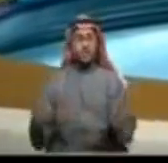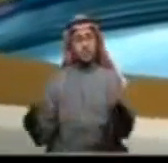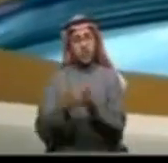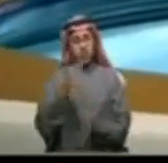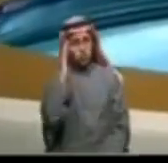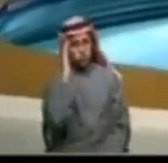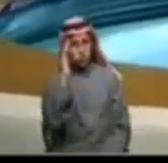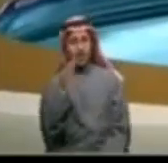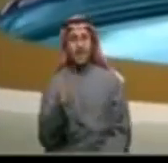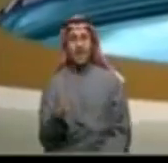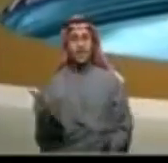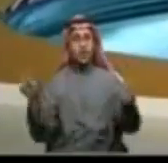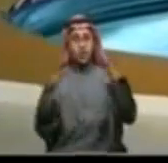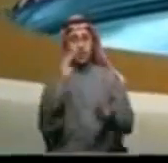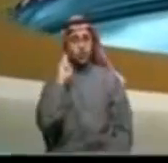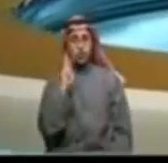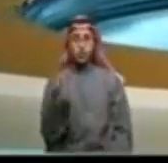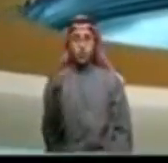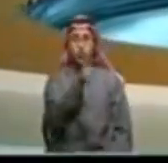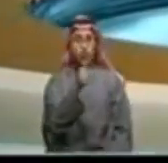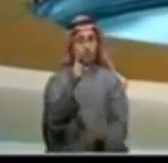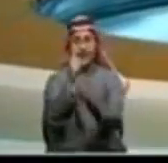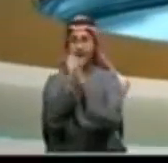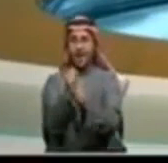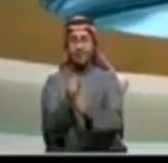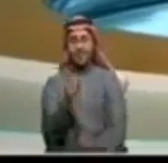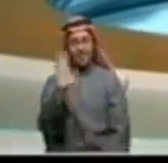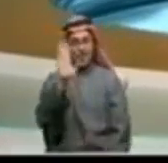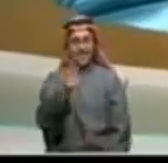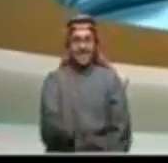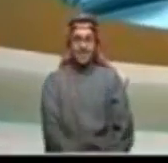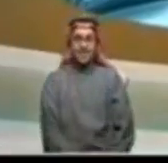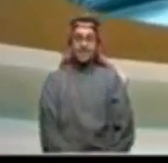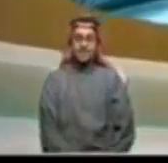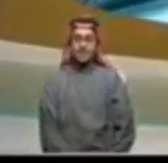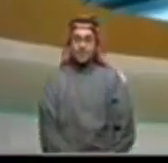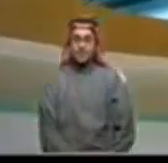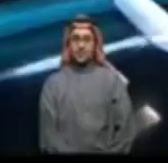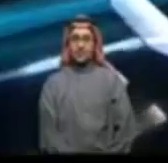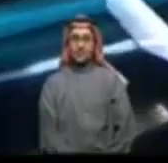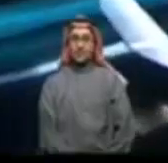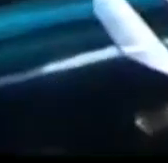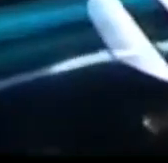الشكر والثناء الجزيلان لكم مشاهدي الكرام على كرم الإصغاء والمتابعة. إلى اللقاء في أمان الله. في أمان الله.